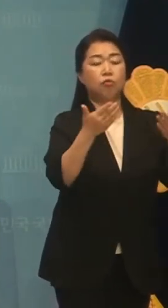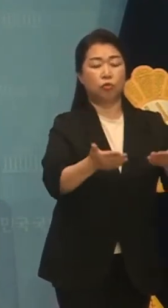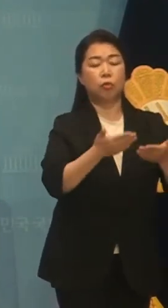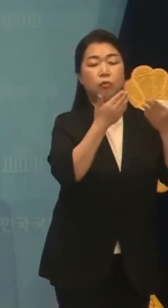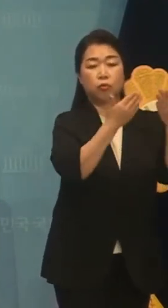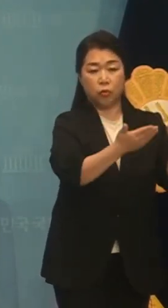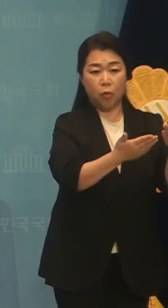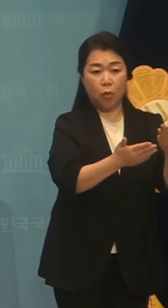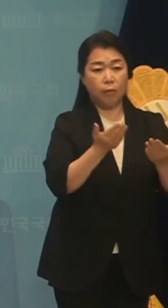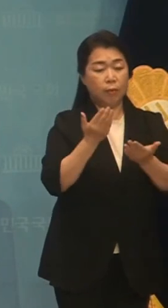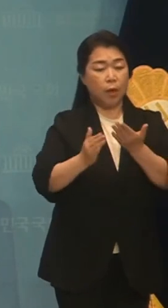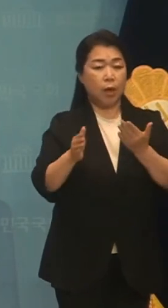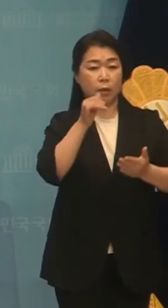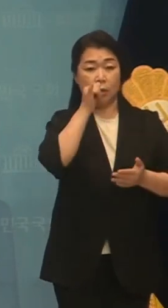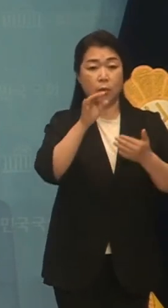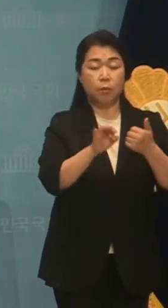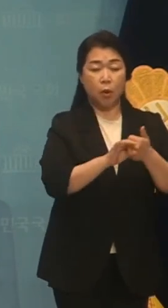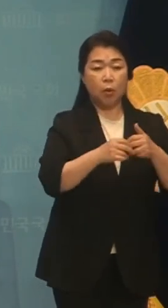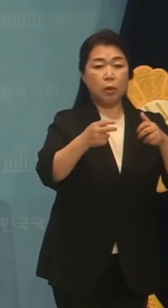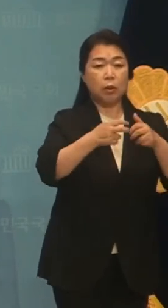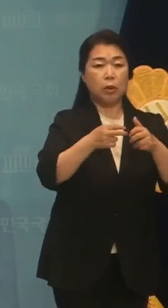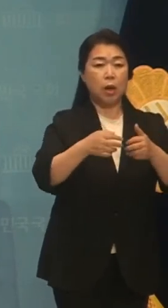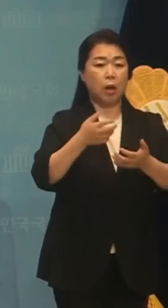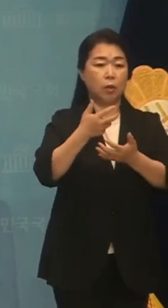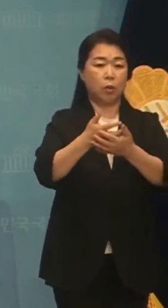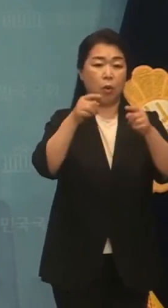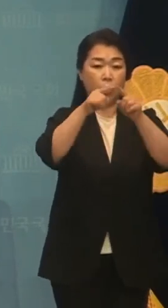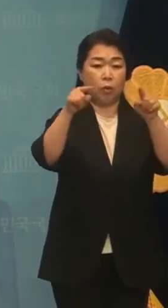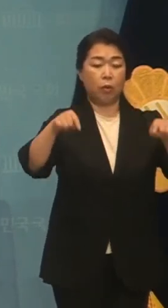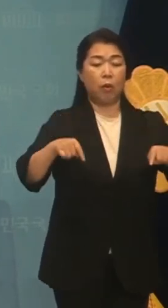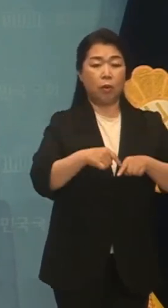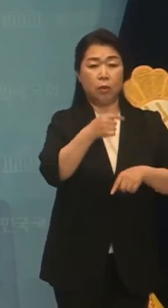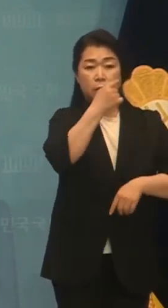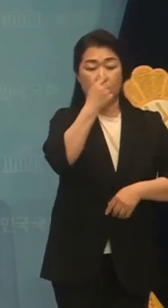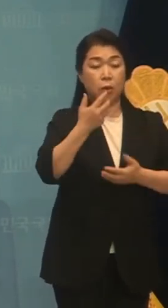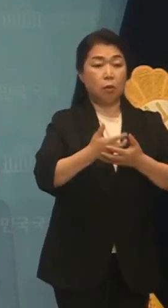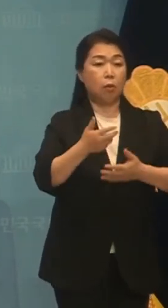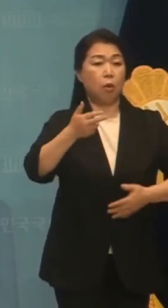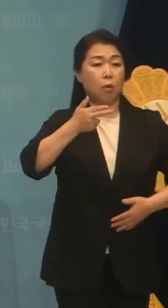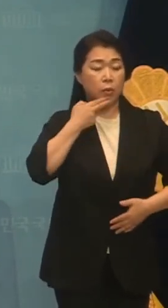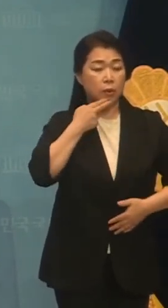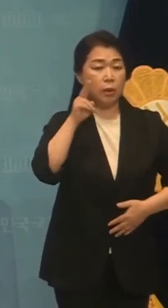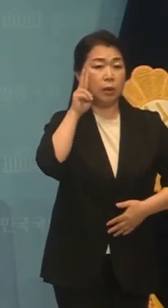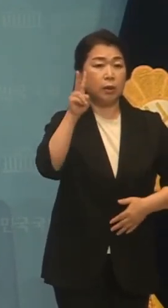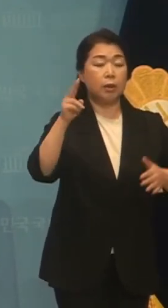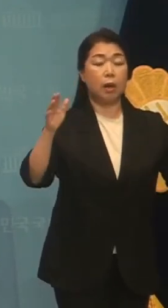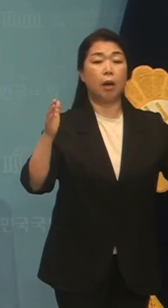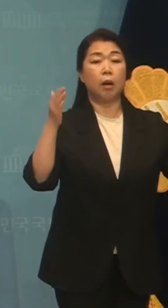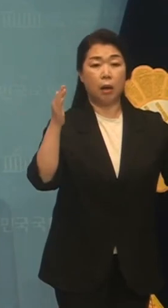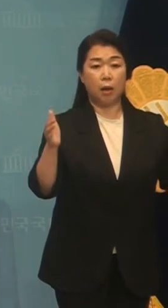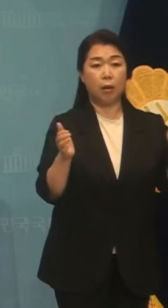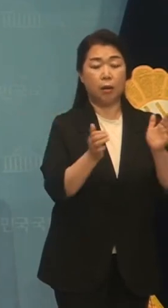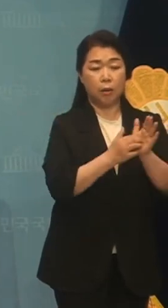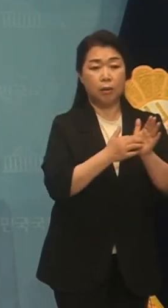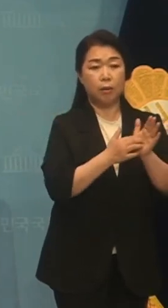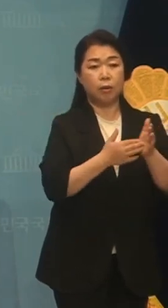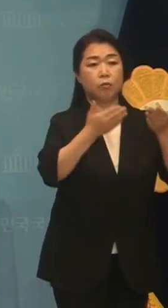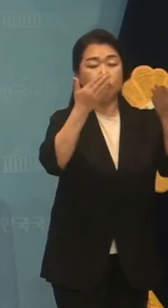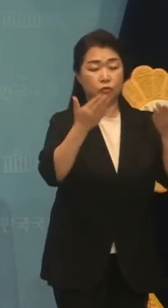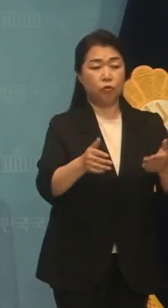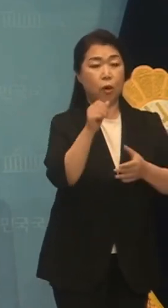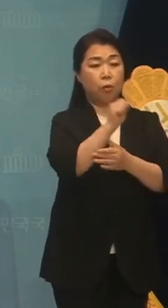이상 반응이 있을 경우 의사 소견서 등 서류 없이 최대 이틀까지 유급 휴가를 사용할 수